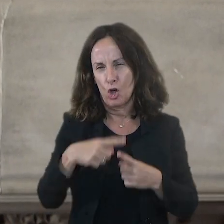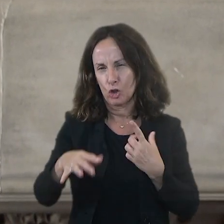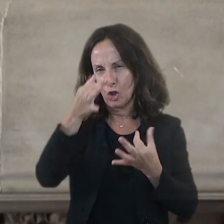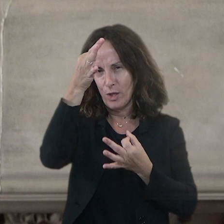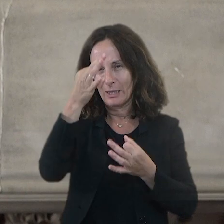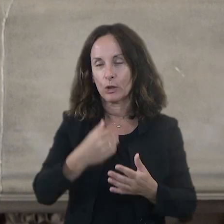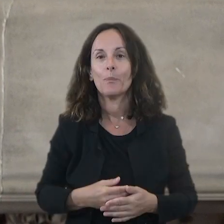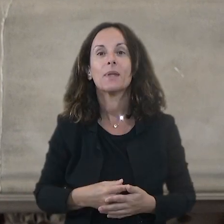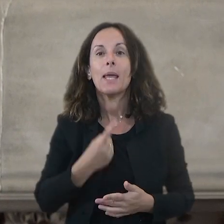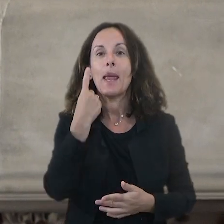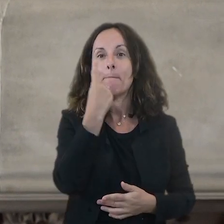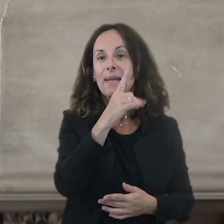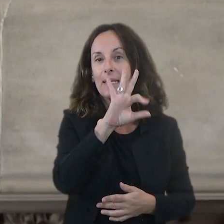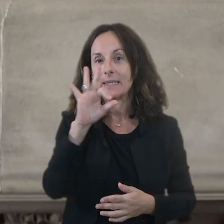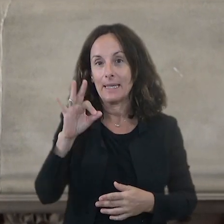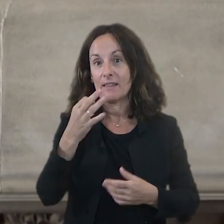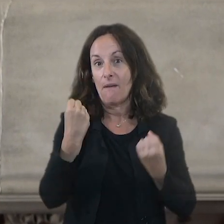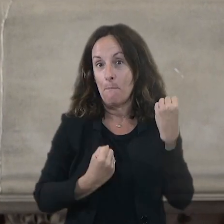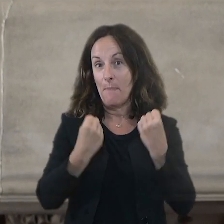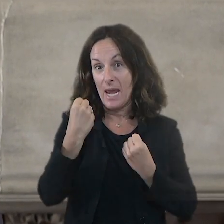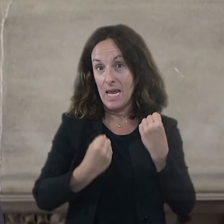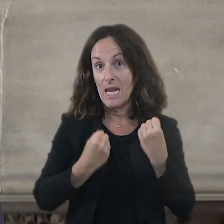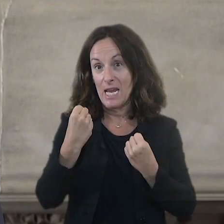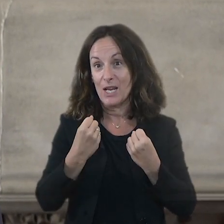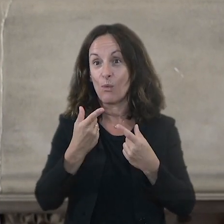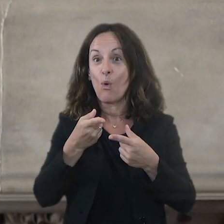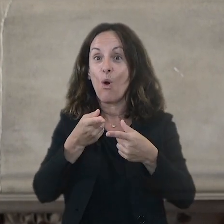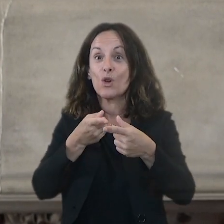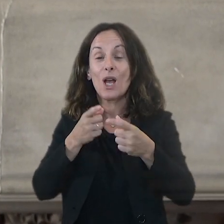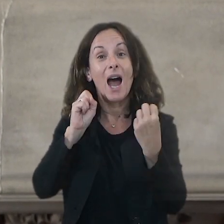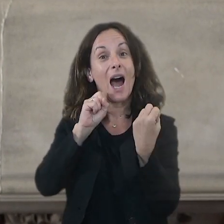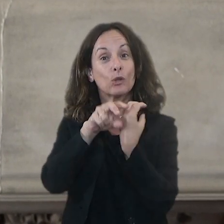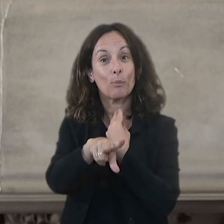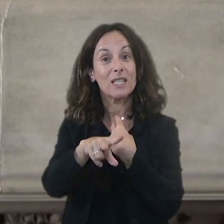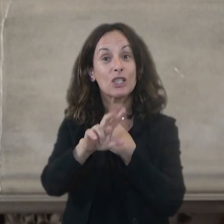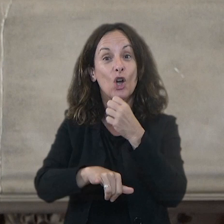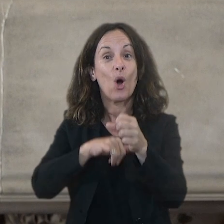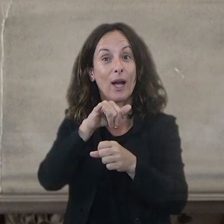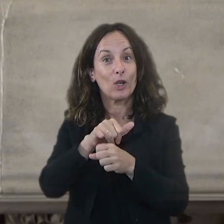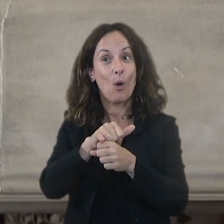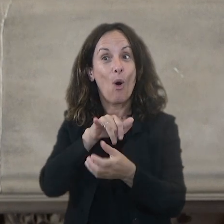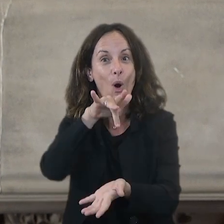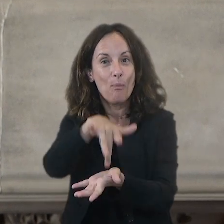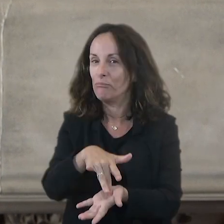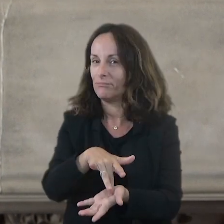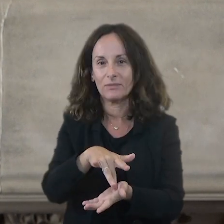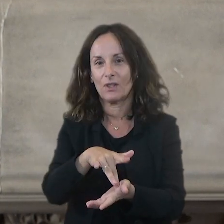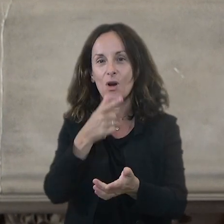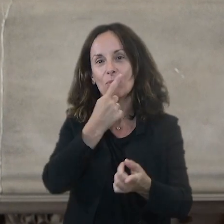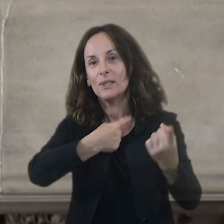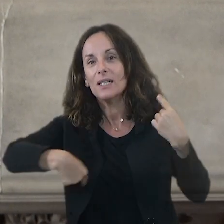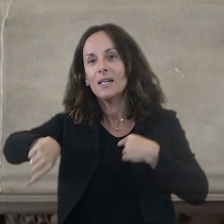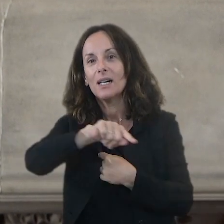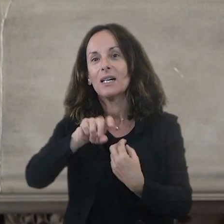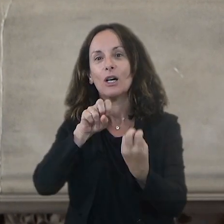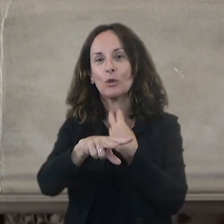que hi ha 1.600 vehicles que en lloc d'entrar per l'autopista de l'aeroport, en aquests moments pot se desvien per l'autopista d'Inca, per